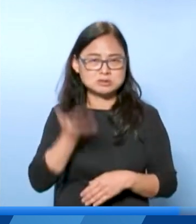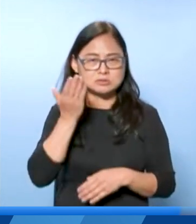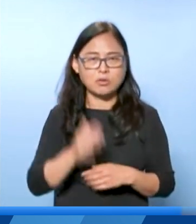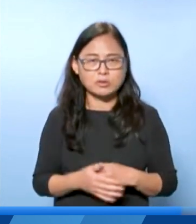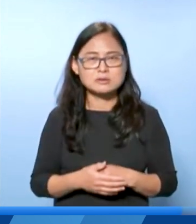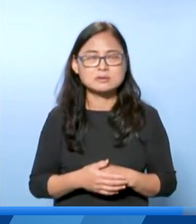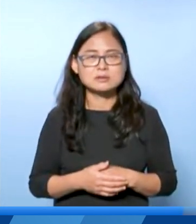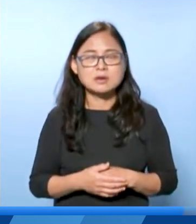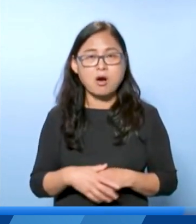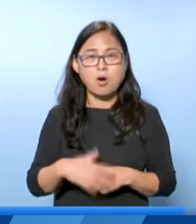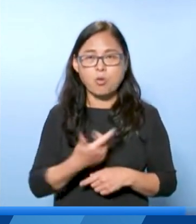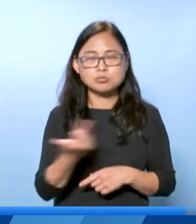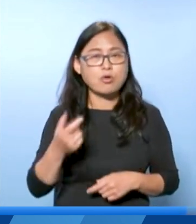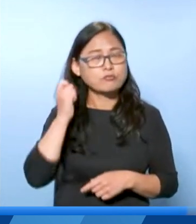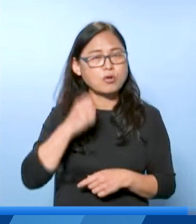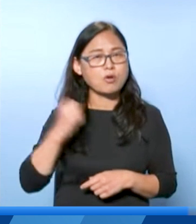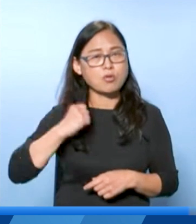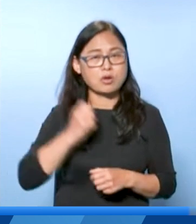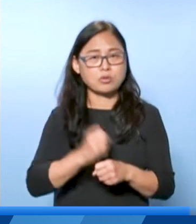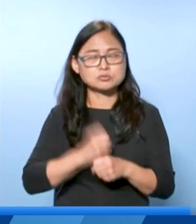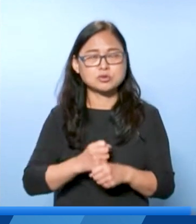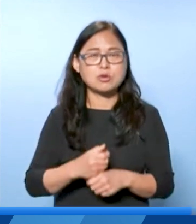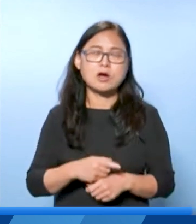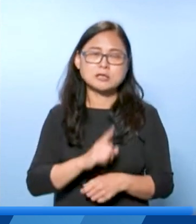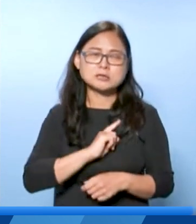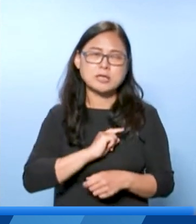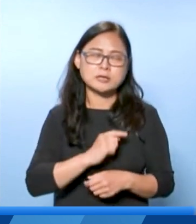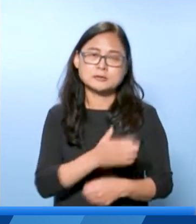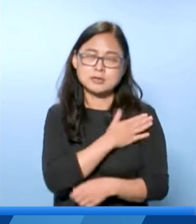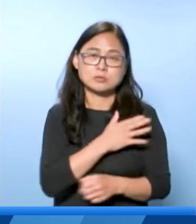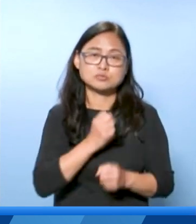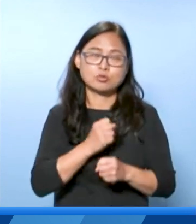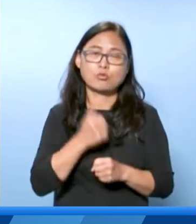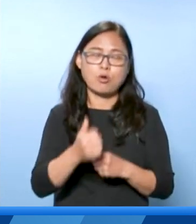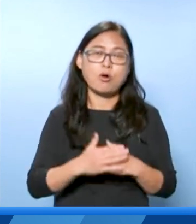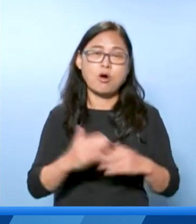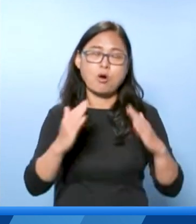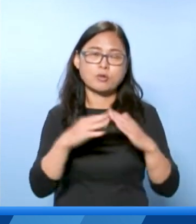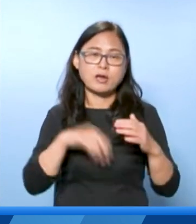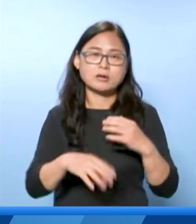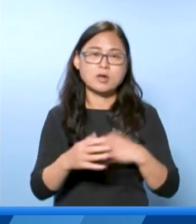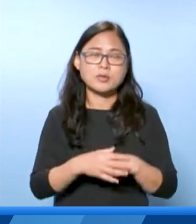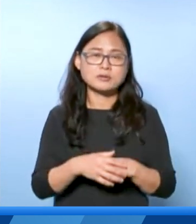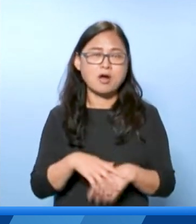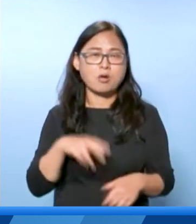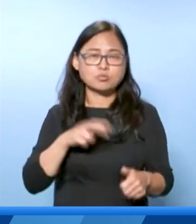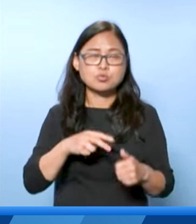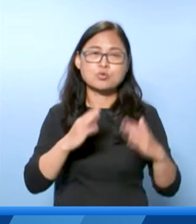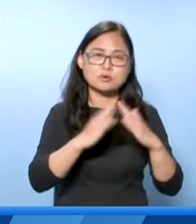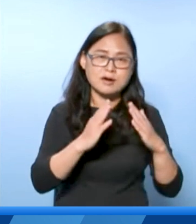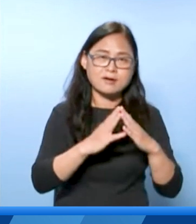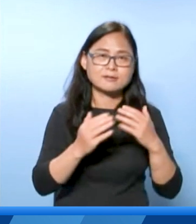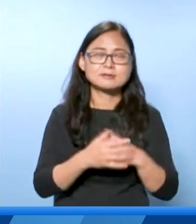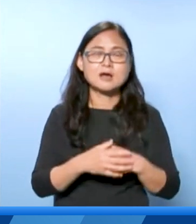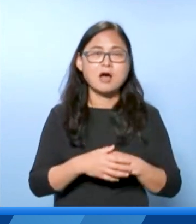是很努力工作，很努力做好自己的本分，在家中就是持家有道，又要照